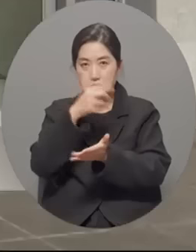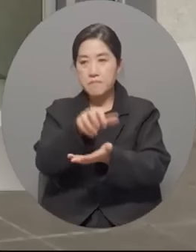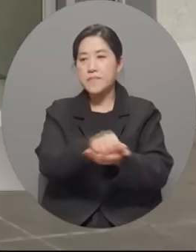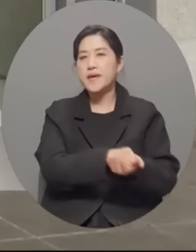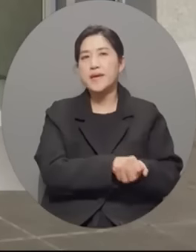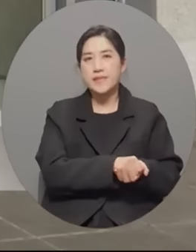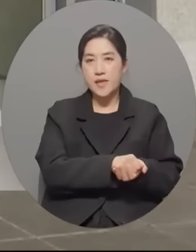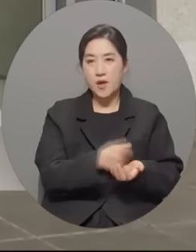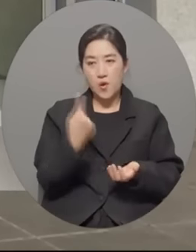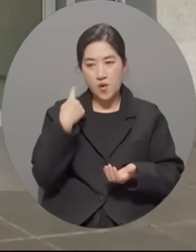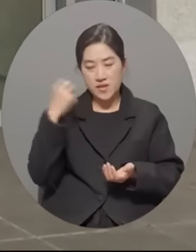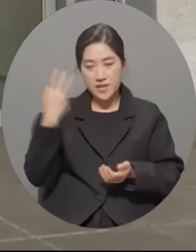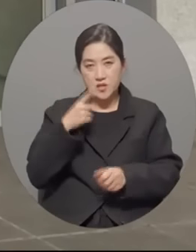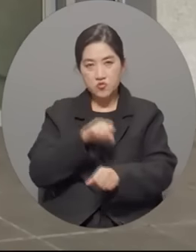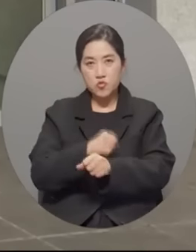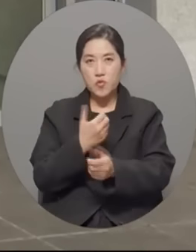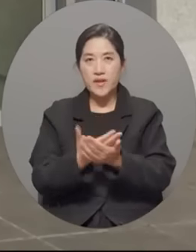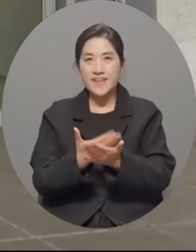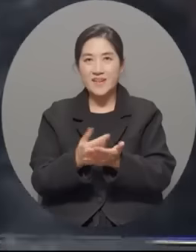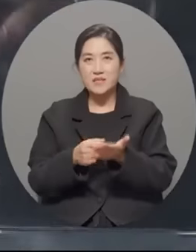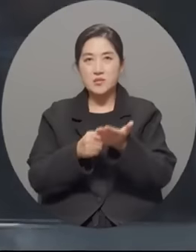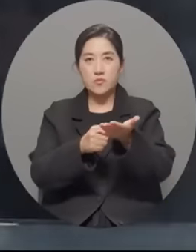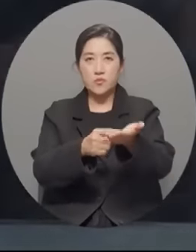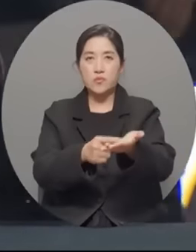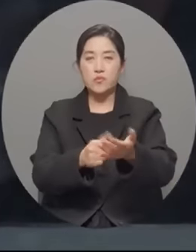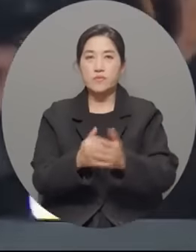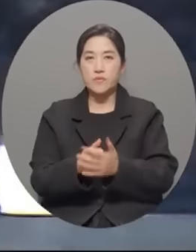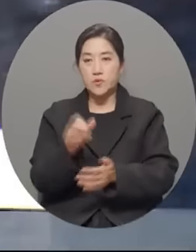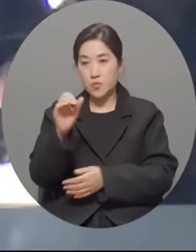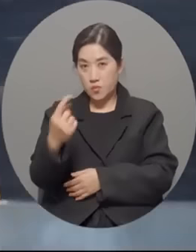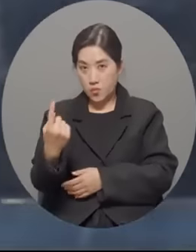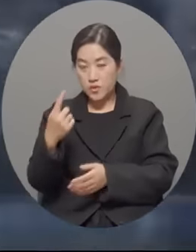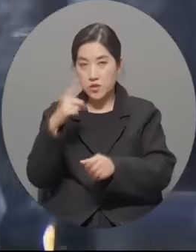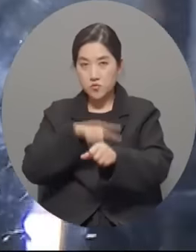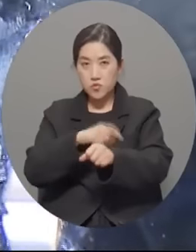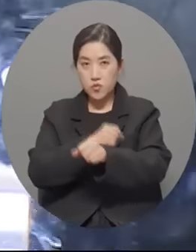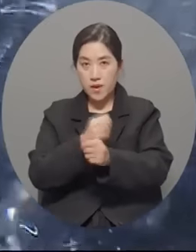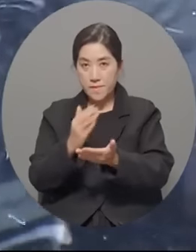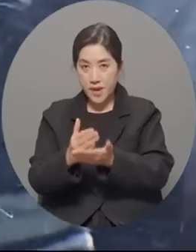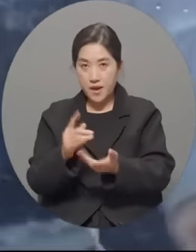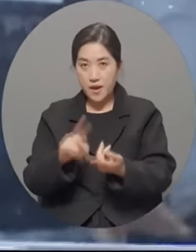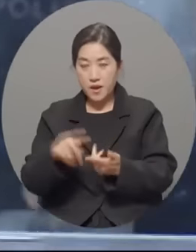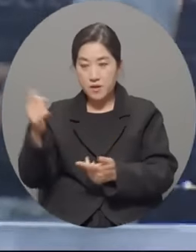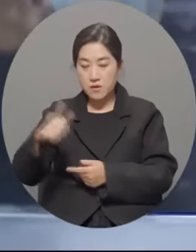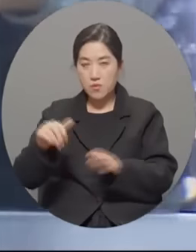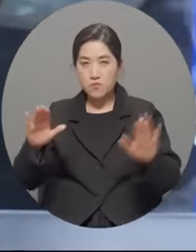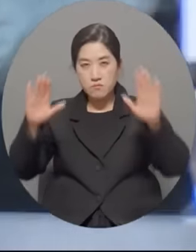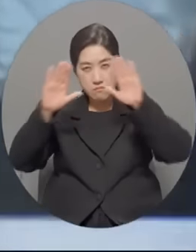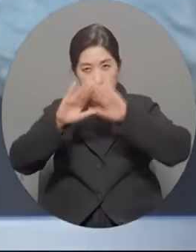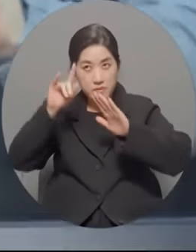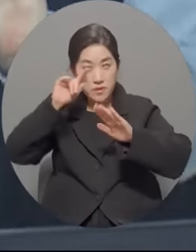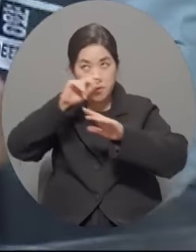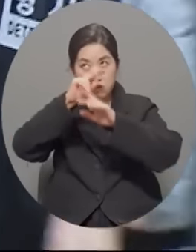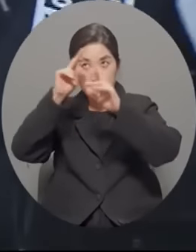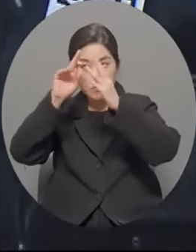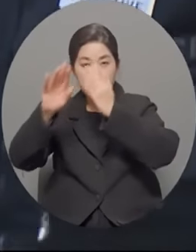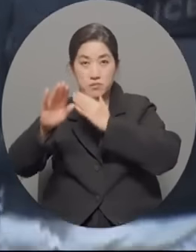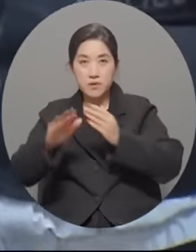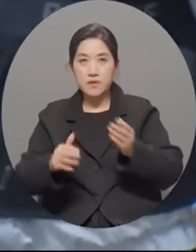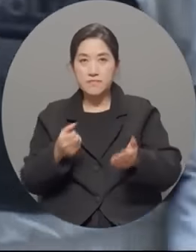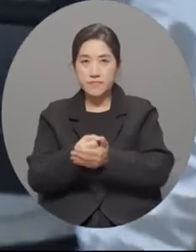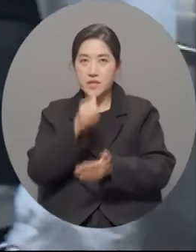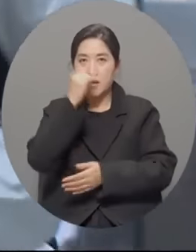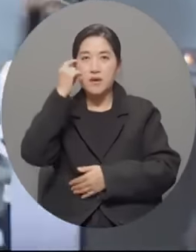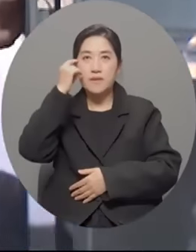뒤 어제 다시 구속영장을 신청했습니다 오씨에 대한 구속 여부는 이르면 오늘 밤이나 내일 새벽에 나올 전망입니다 MBC